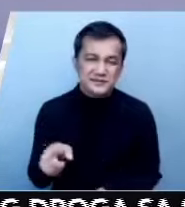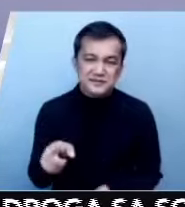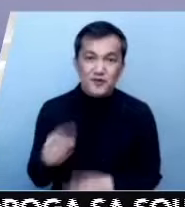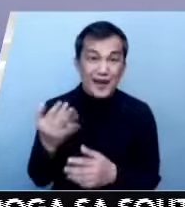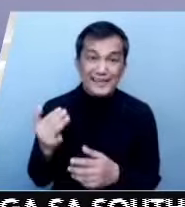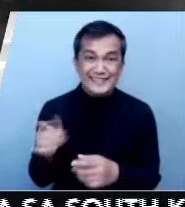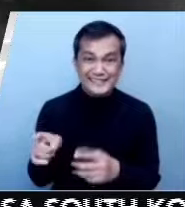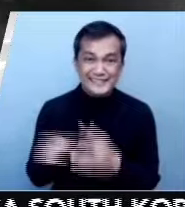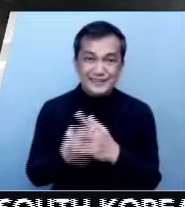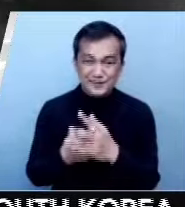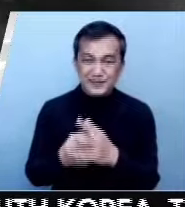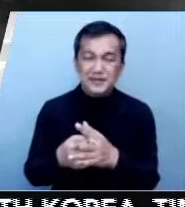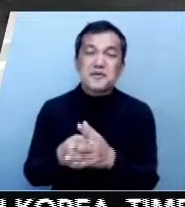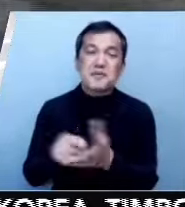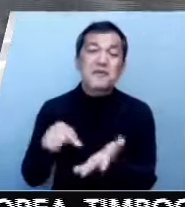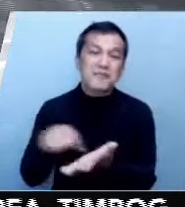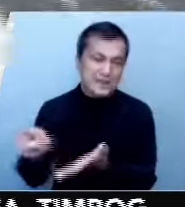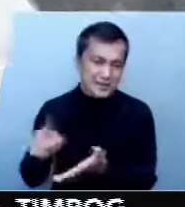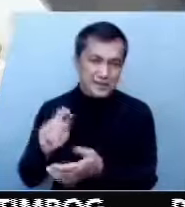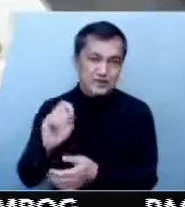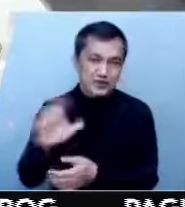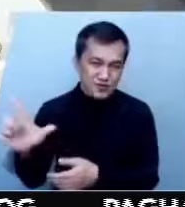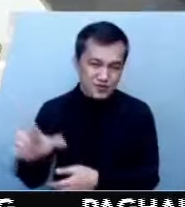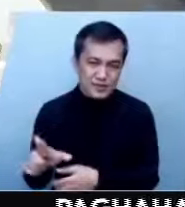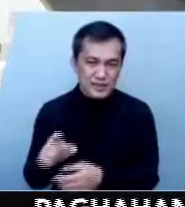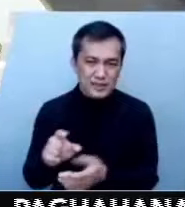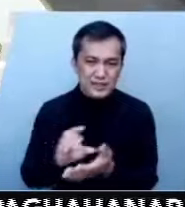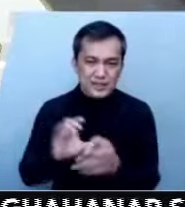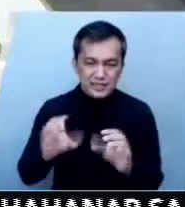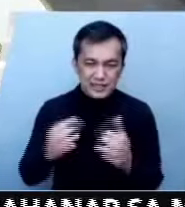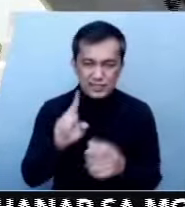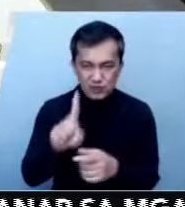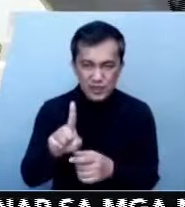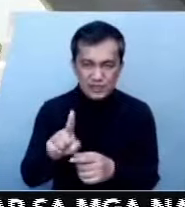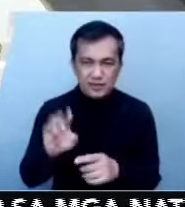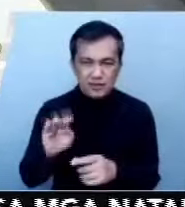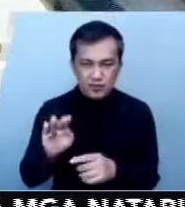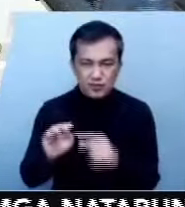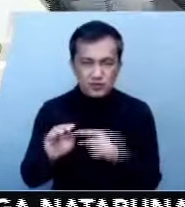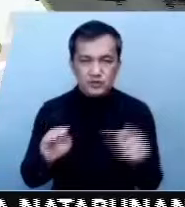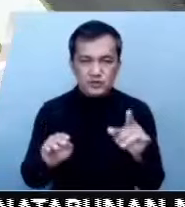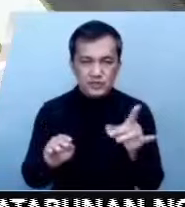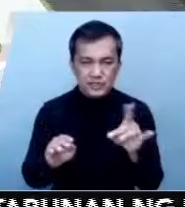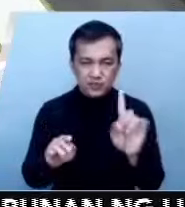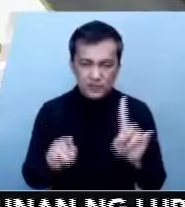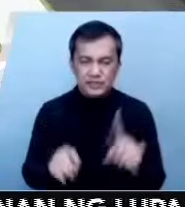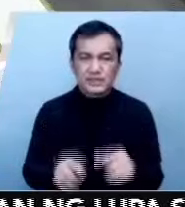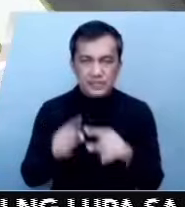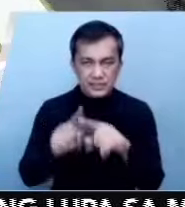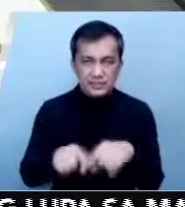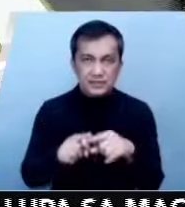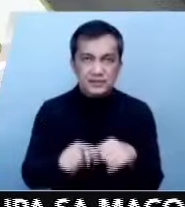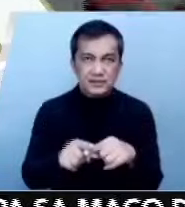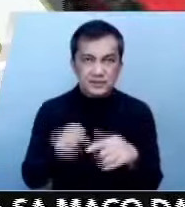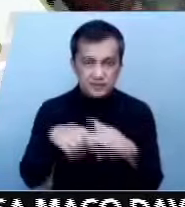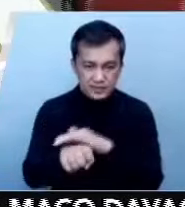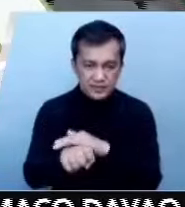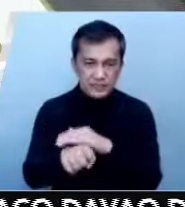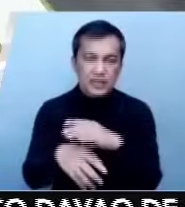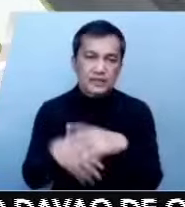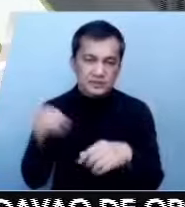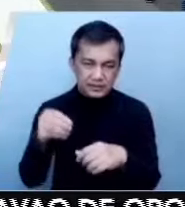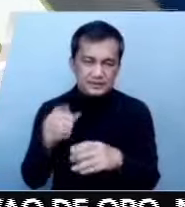sa toll nito. Para po sa mga Class 1 vehicles, 14 pesos hanggang 81 pesos ang singil, depende sa entry at exit point ng